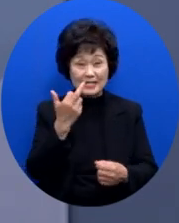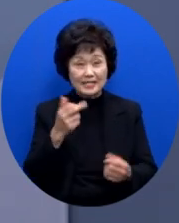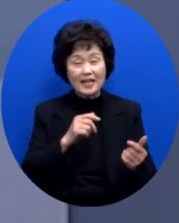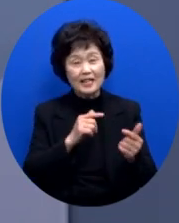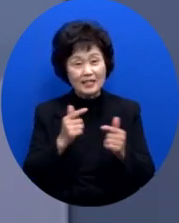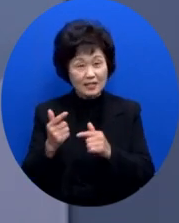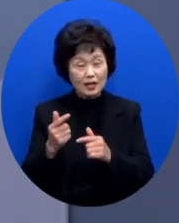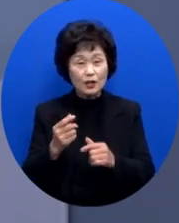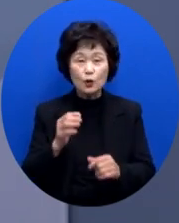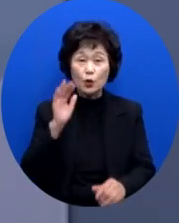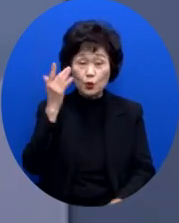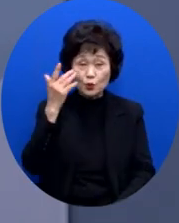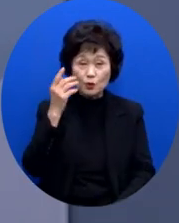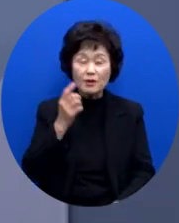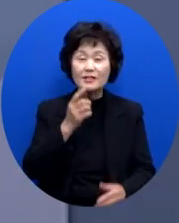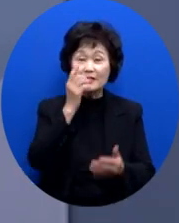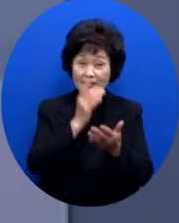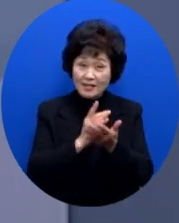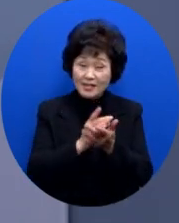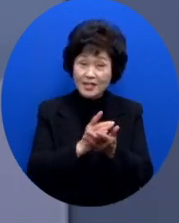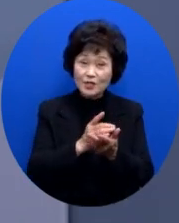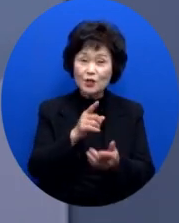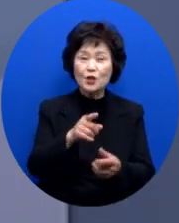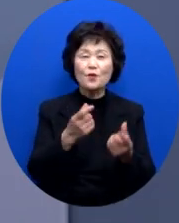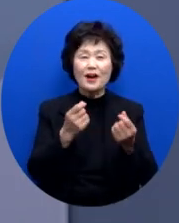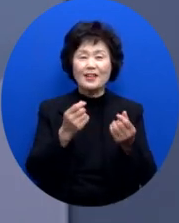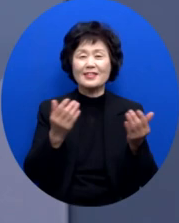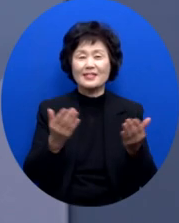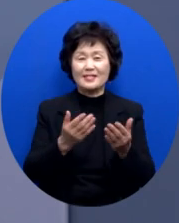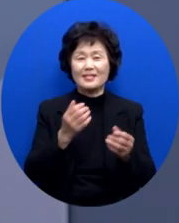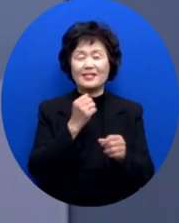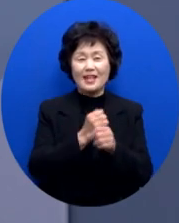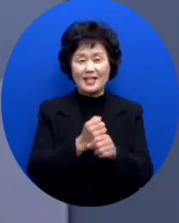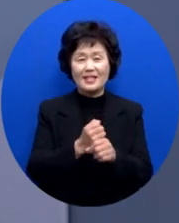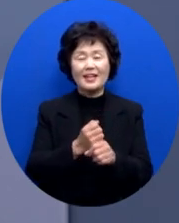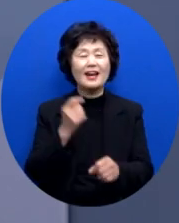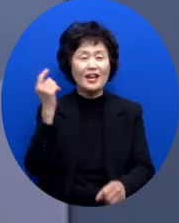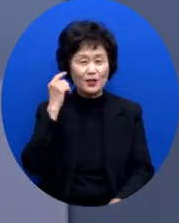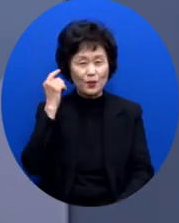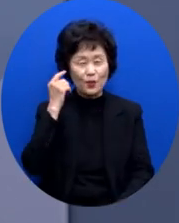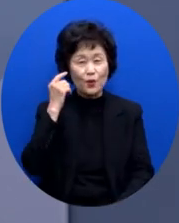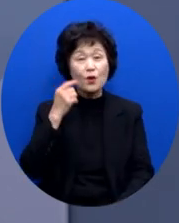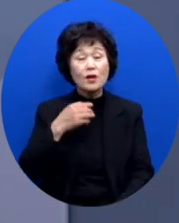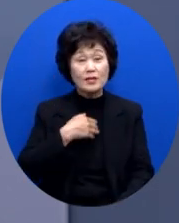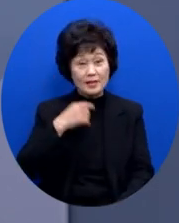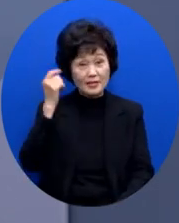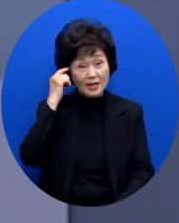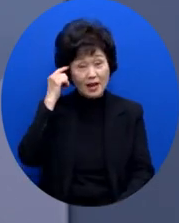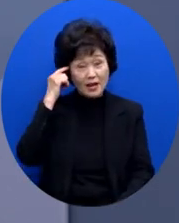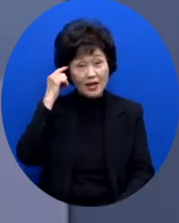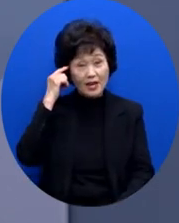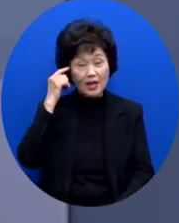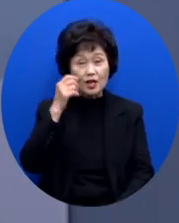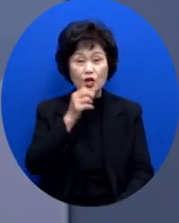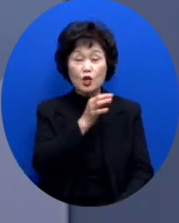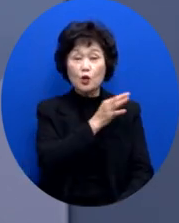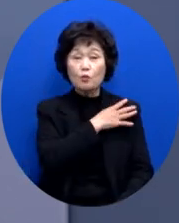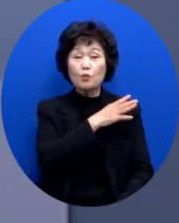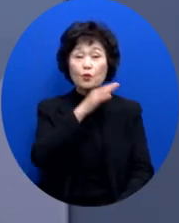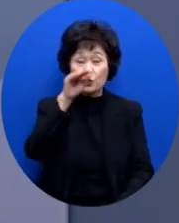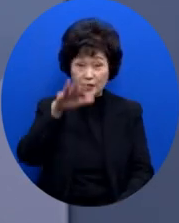보니까 천안에서도 또 이것을 하고 있다 그런 생각을 이야기들을 들었는데, 제 생각에는 이 부천만 하는 것이 아니라